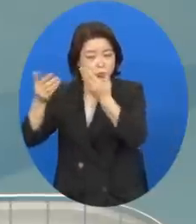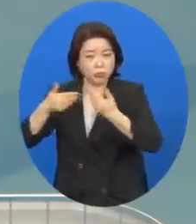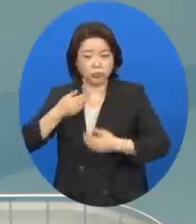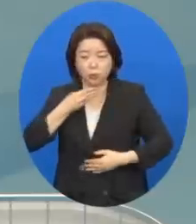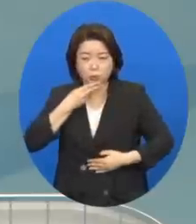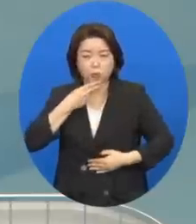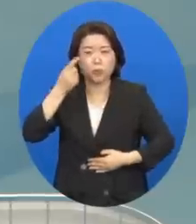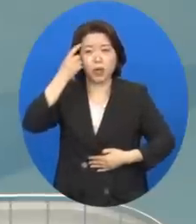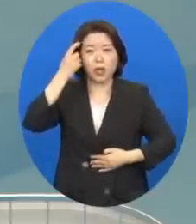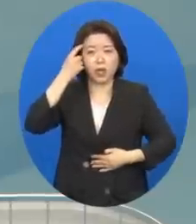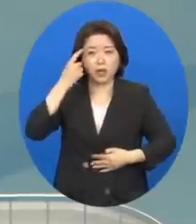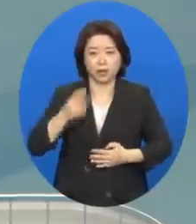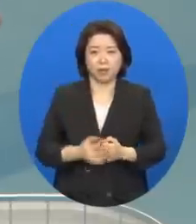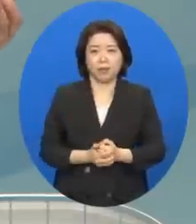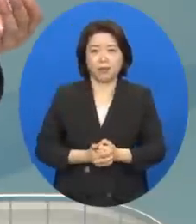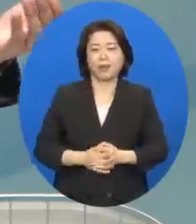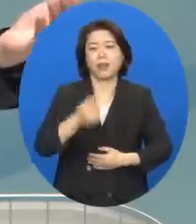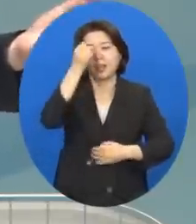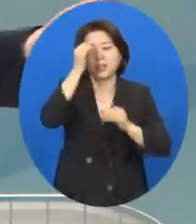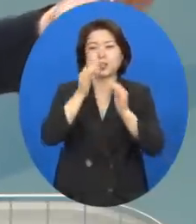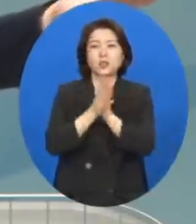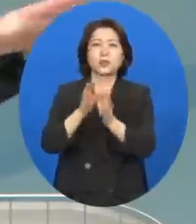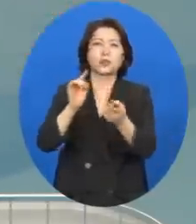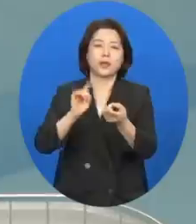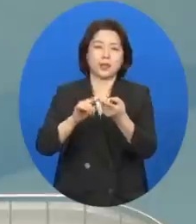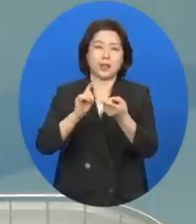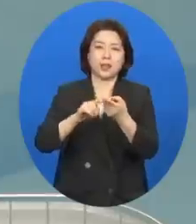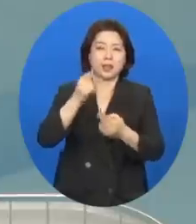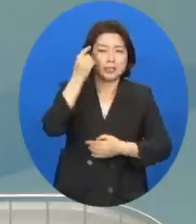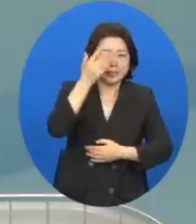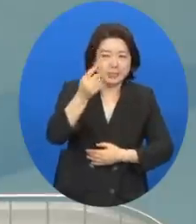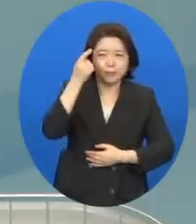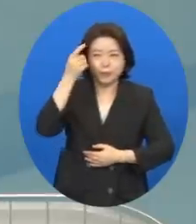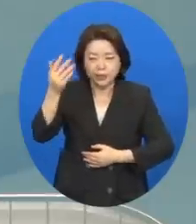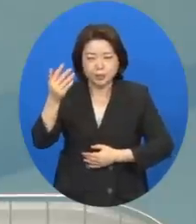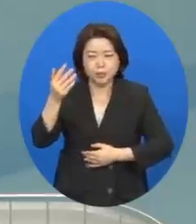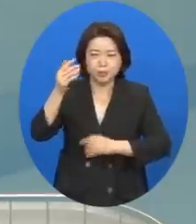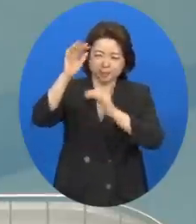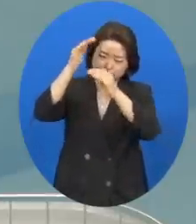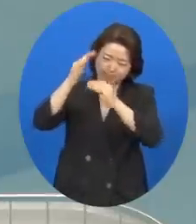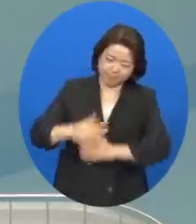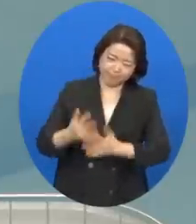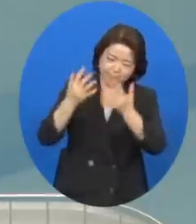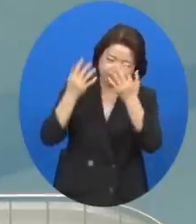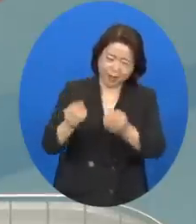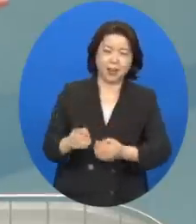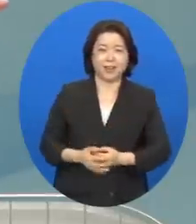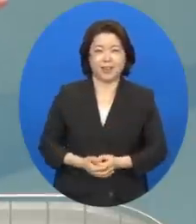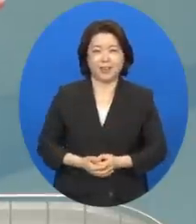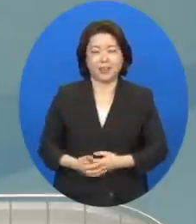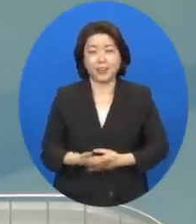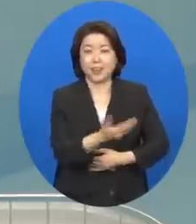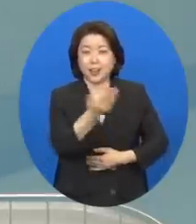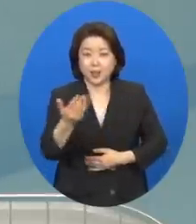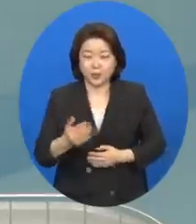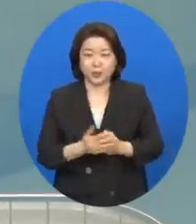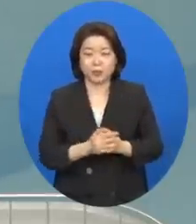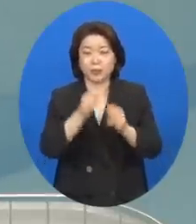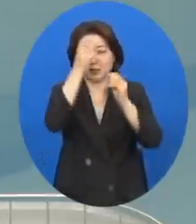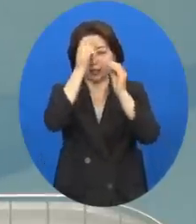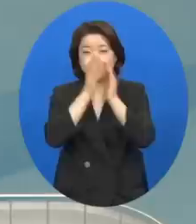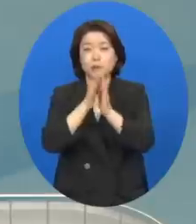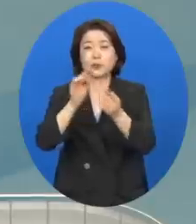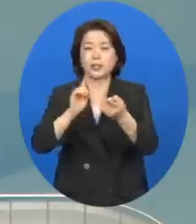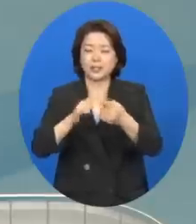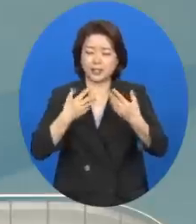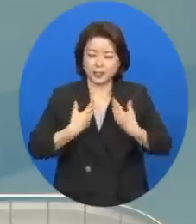들어주시느냐. 기도에 대한 질문은 아마 끝도 없을 겁니다. 여러분 중에 기도에 대한 좌절이